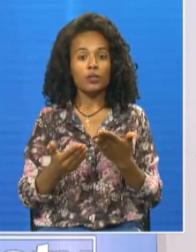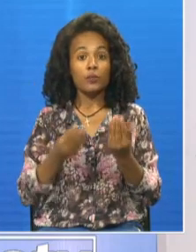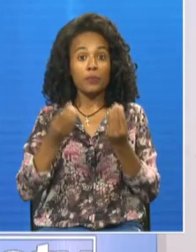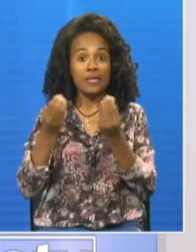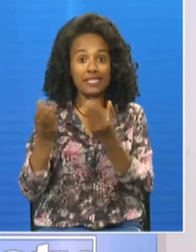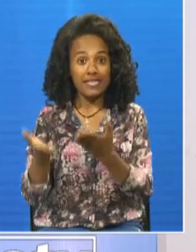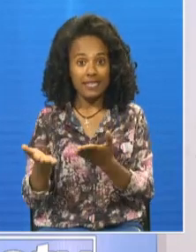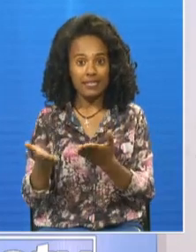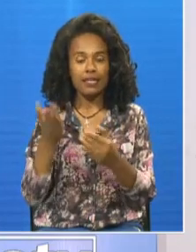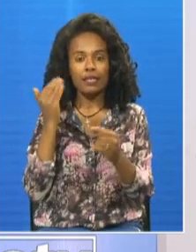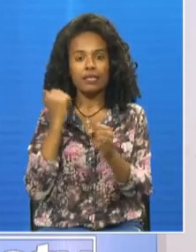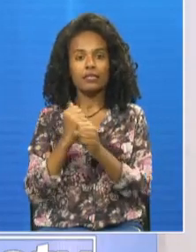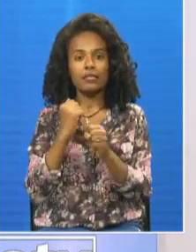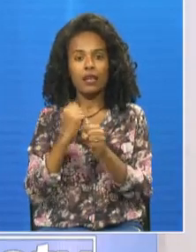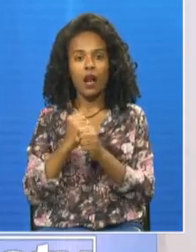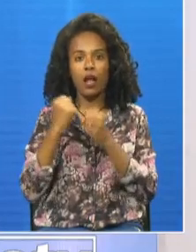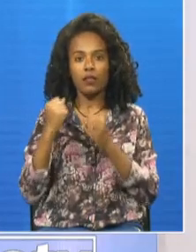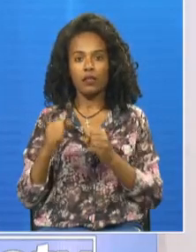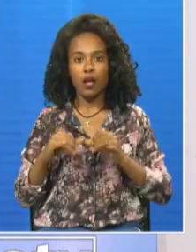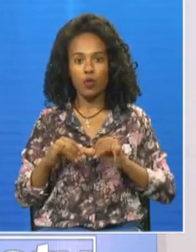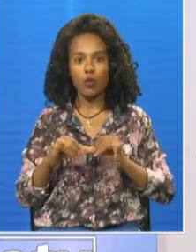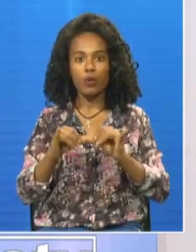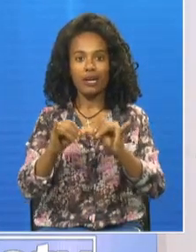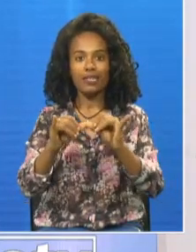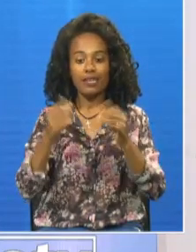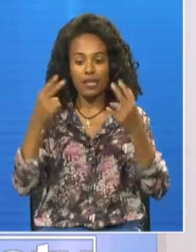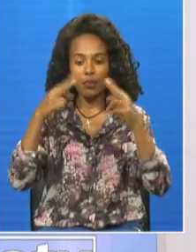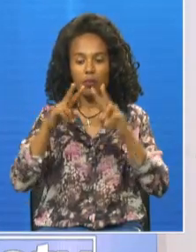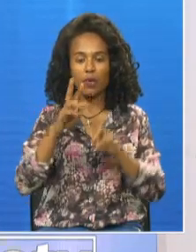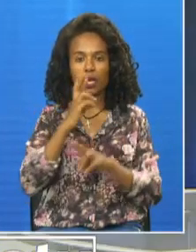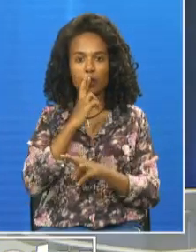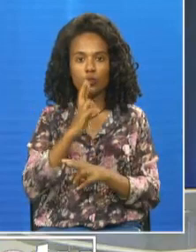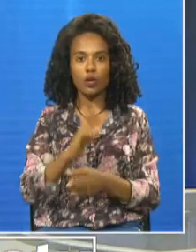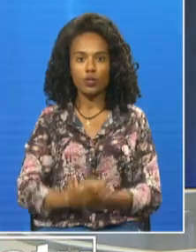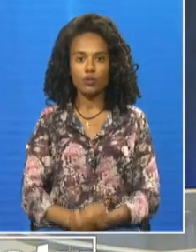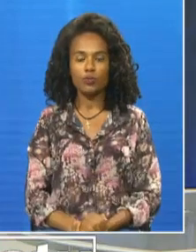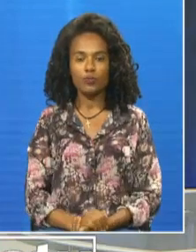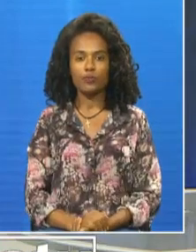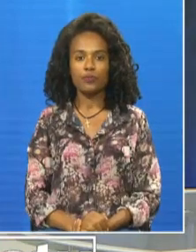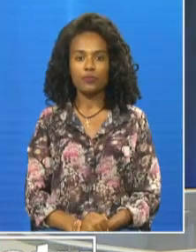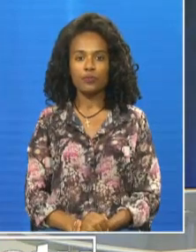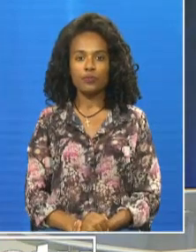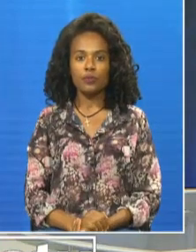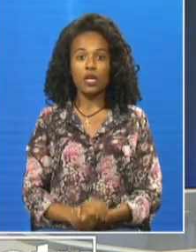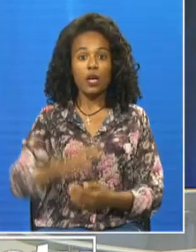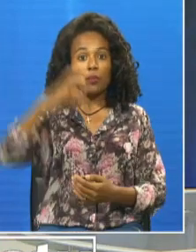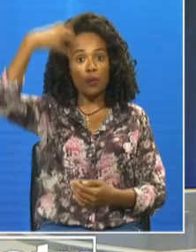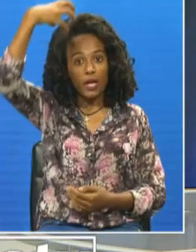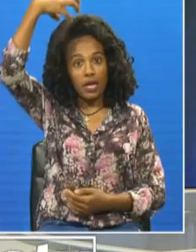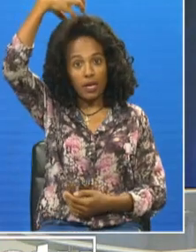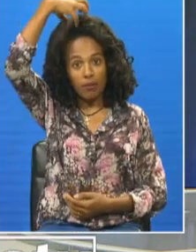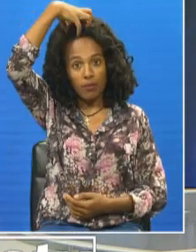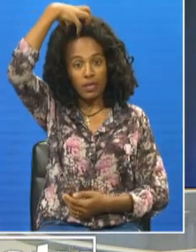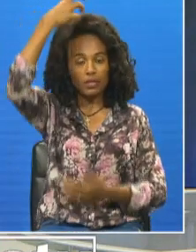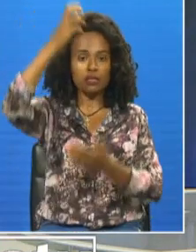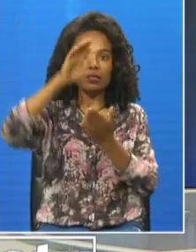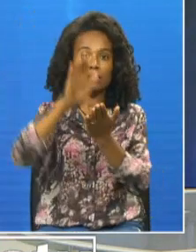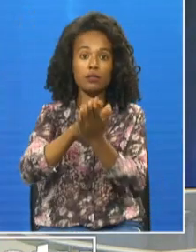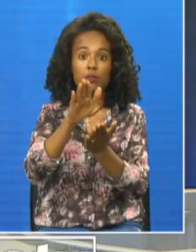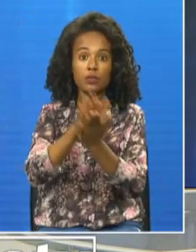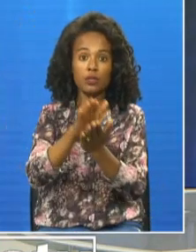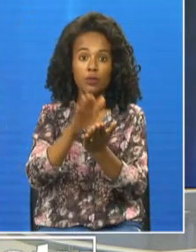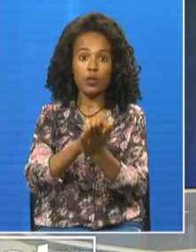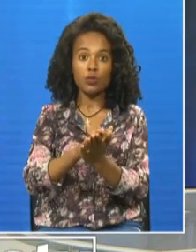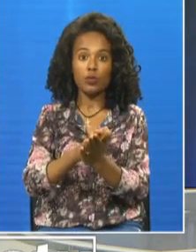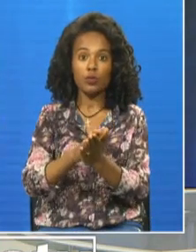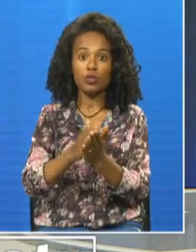ነበር የምጠፈጥፈው፣ ያው ትቻለሁ። በበሽታው ምክንያትም እሱም ጠፋ ቃቆም። ስለዚህ በቃ ትቻለሁ። አሁን